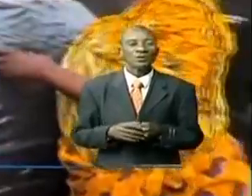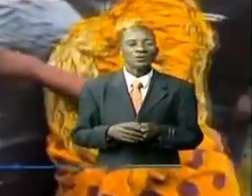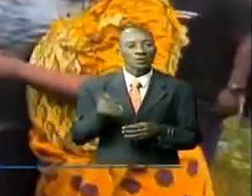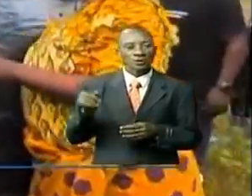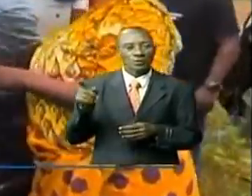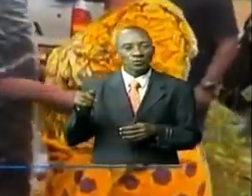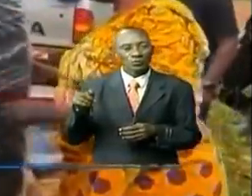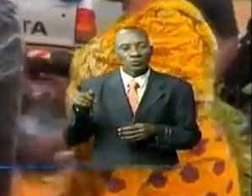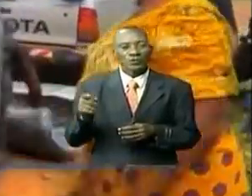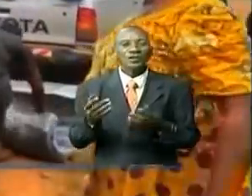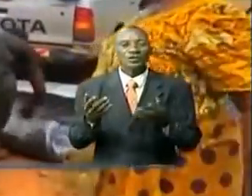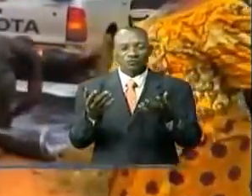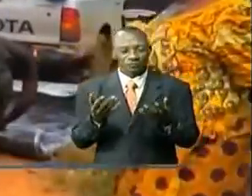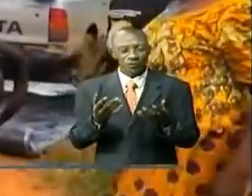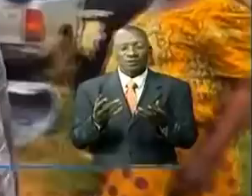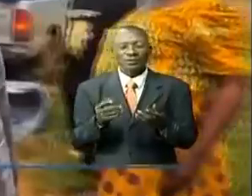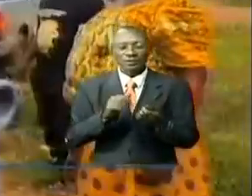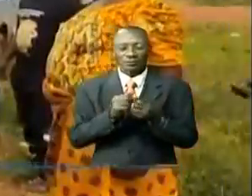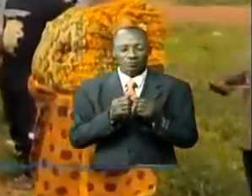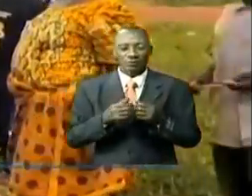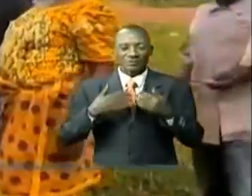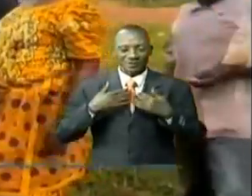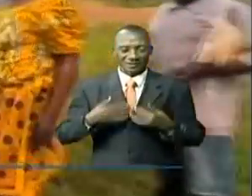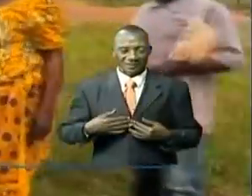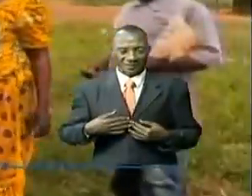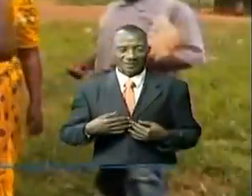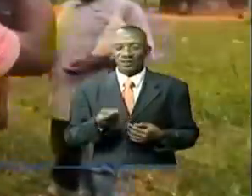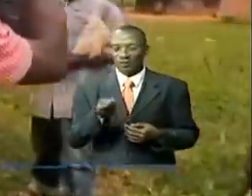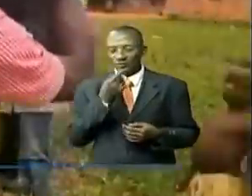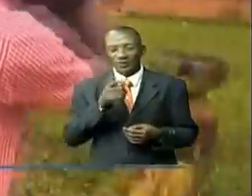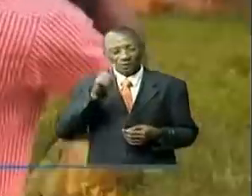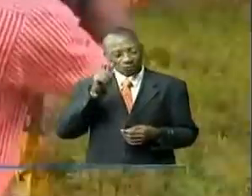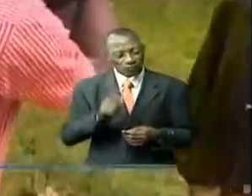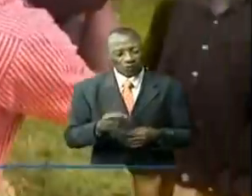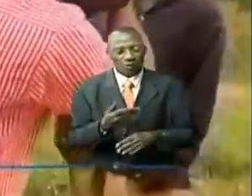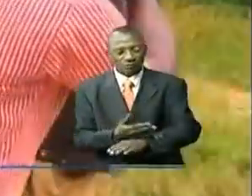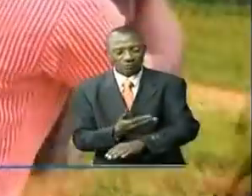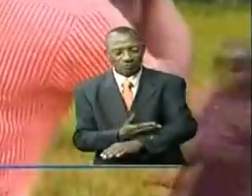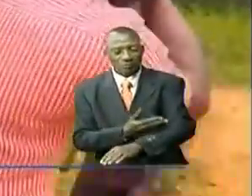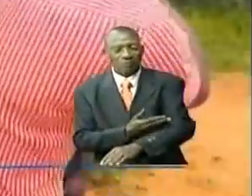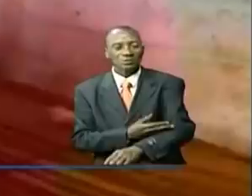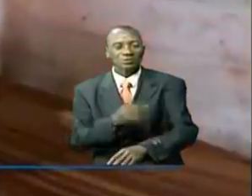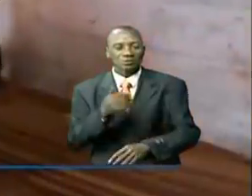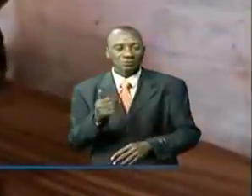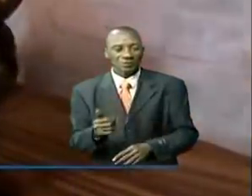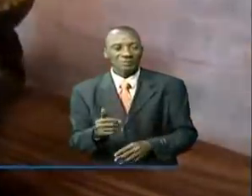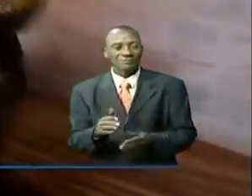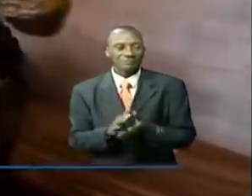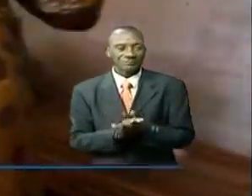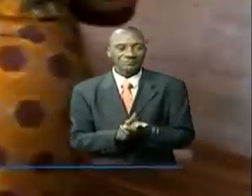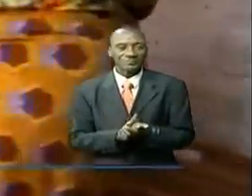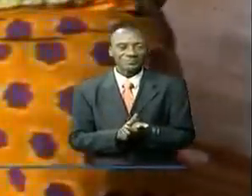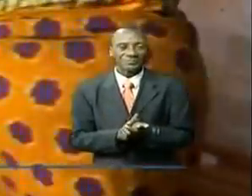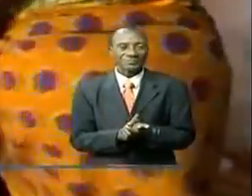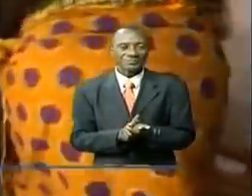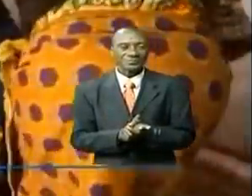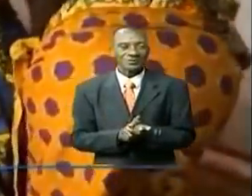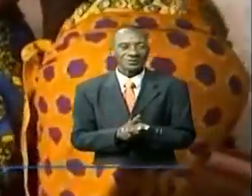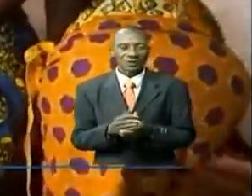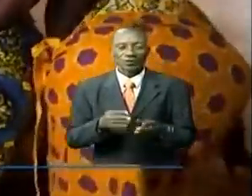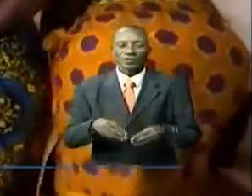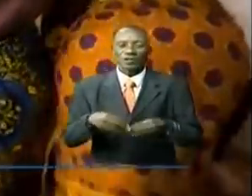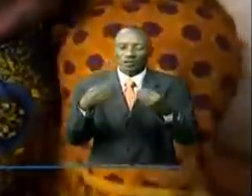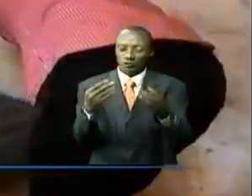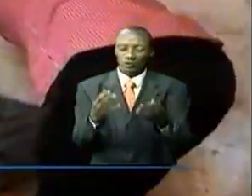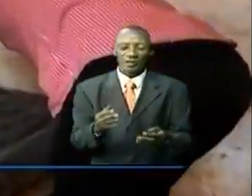un élan d'altruisme humain, a offert aux pensionnaires du poste de santé de Mangwaou quelques lits d'hospitalisation pimpant neufs, matériel